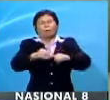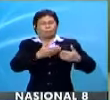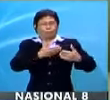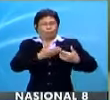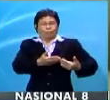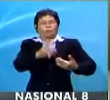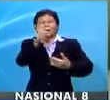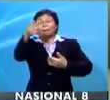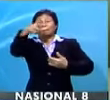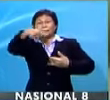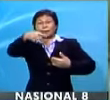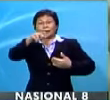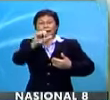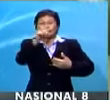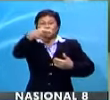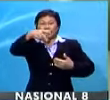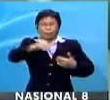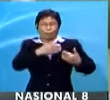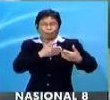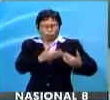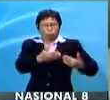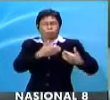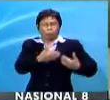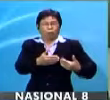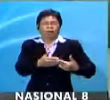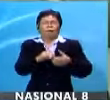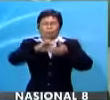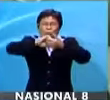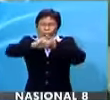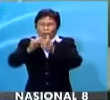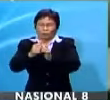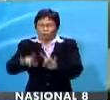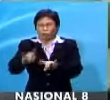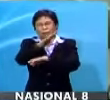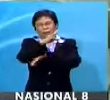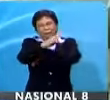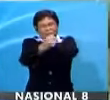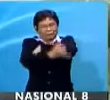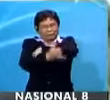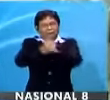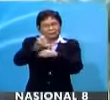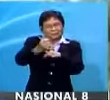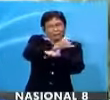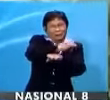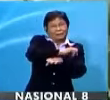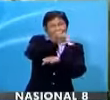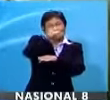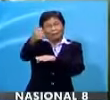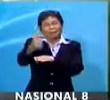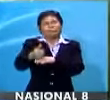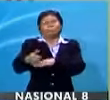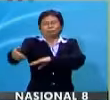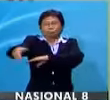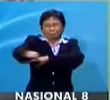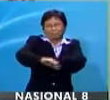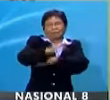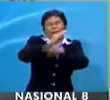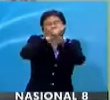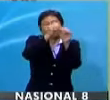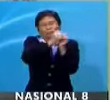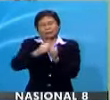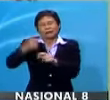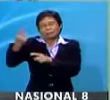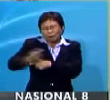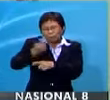hubungan baik yang terjalin antara Malaysia dan Australia serta Negara Jiran yang lain jenayah maritim akan dapat dikekang bersama Siri